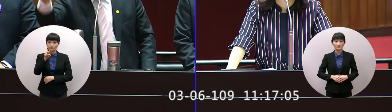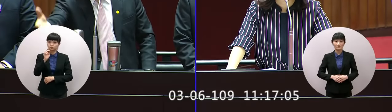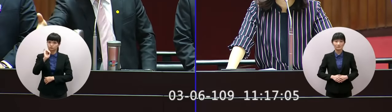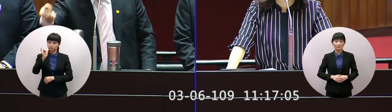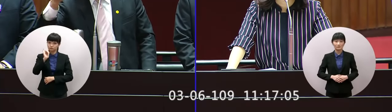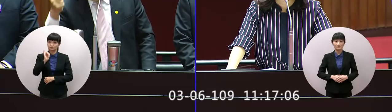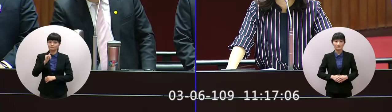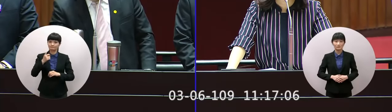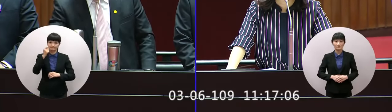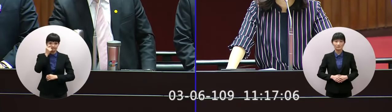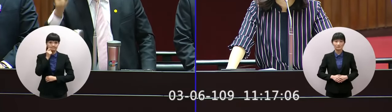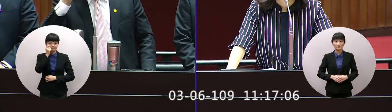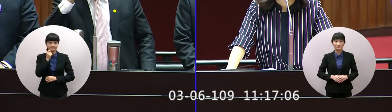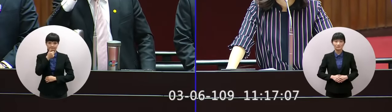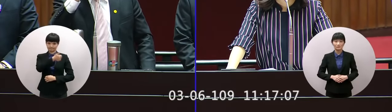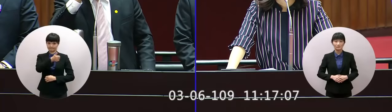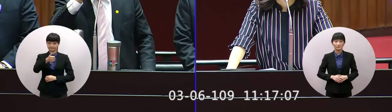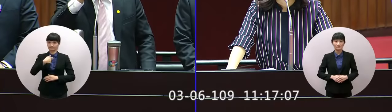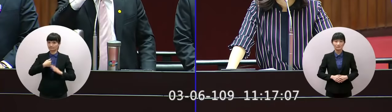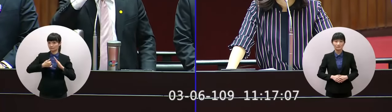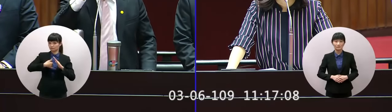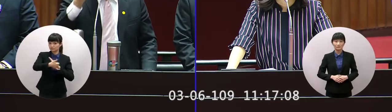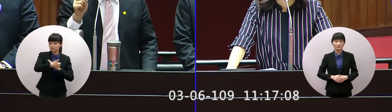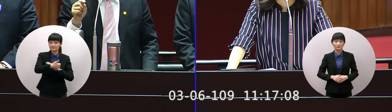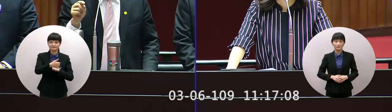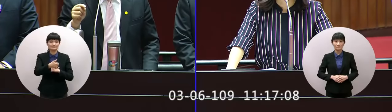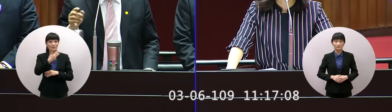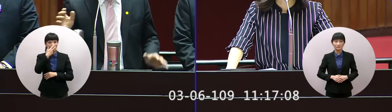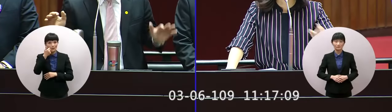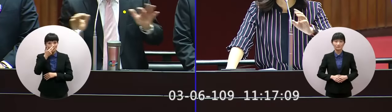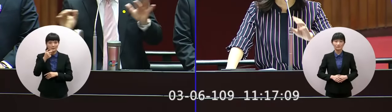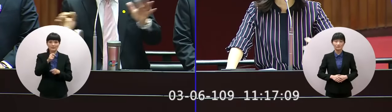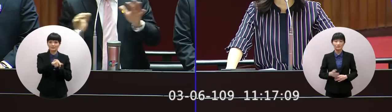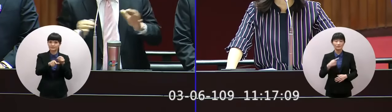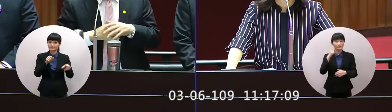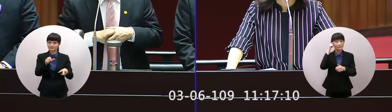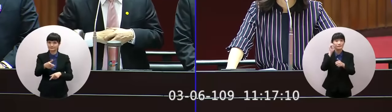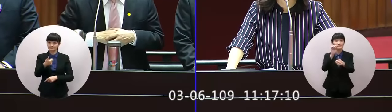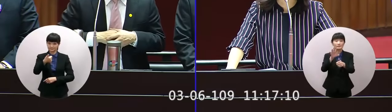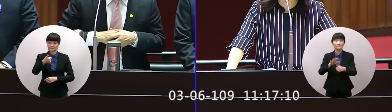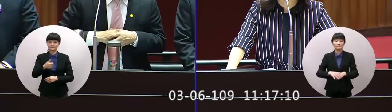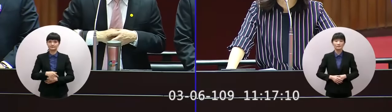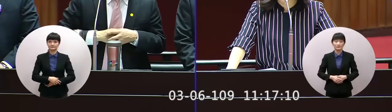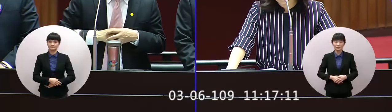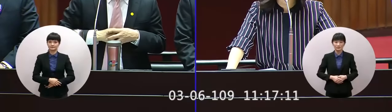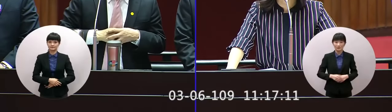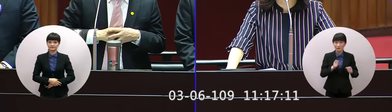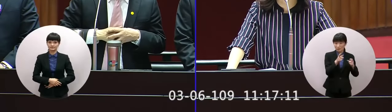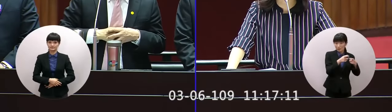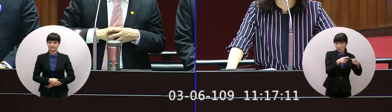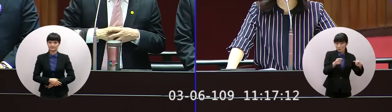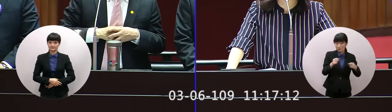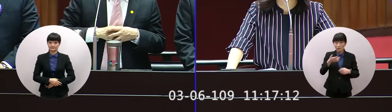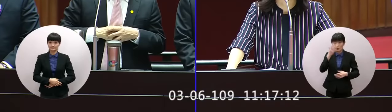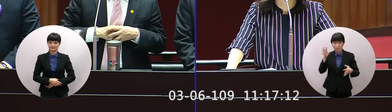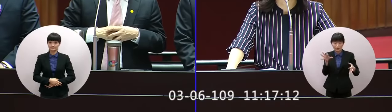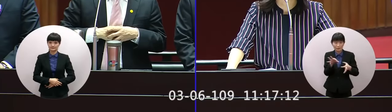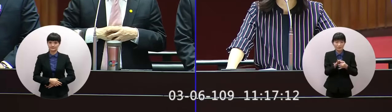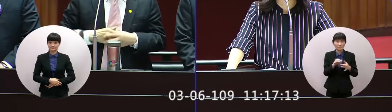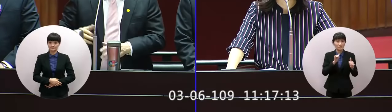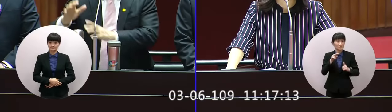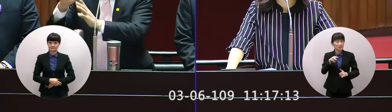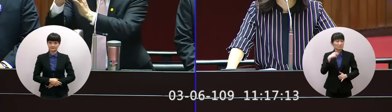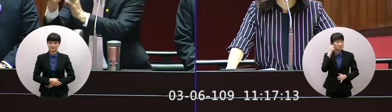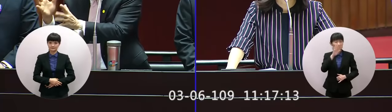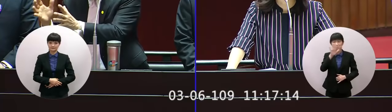且觉得好，然后用方便。 那我就跟你讲，就是说绑国旅，大家就觉得不方便